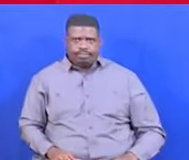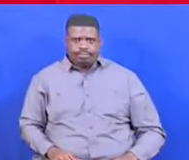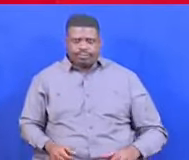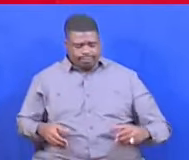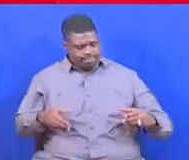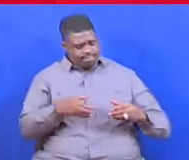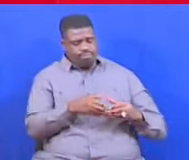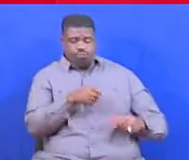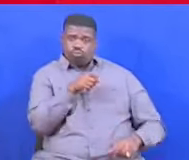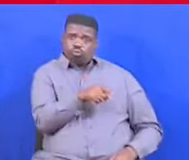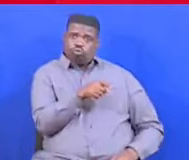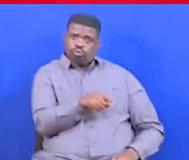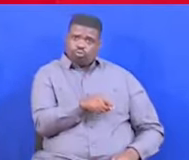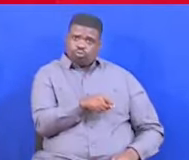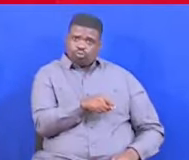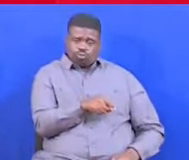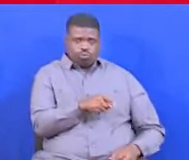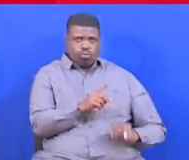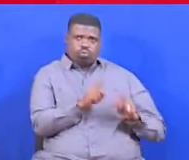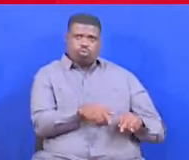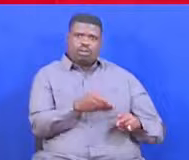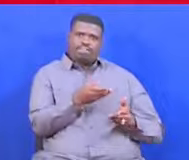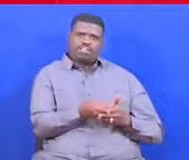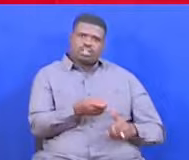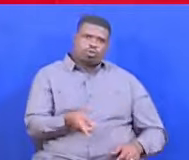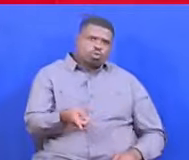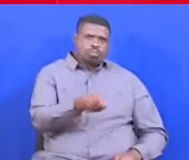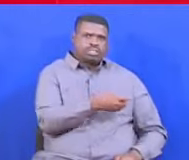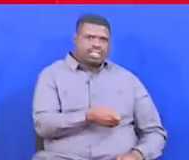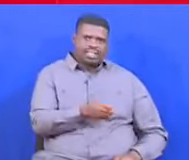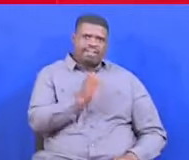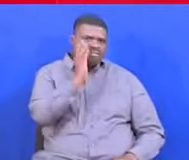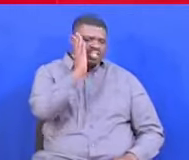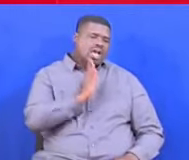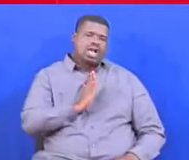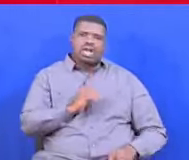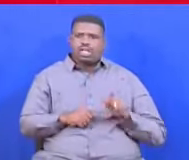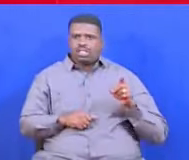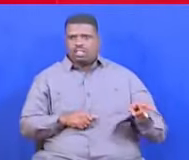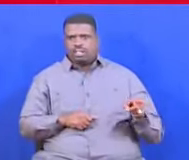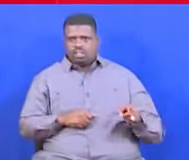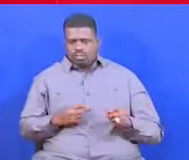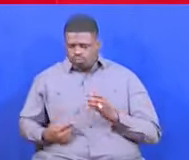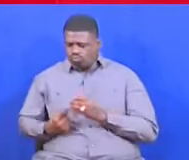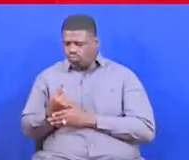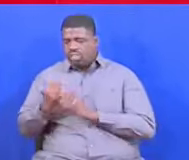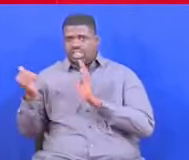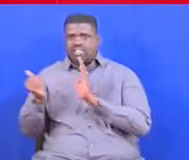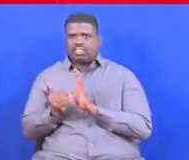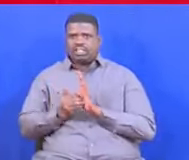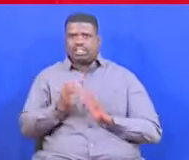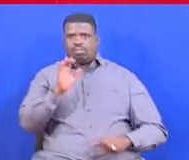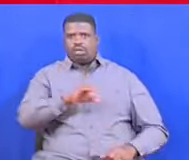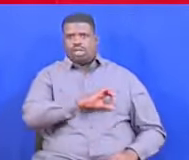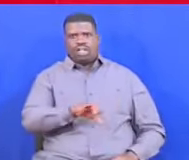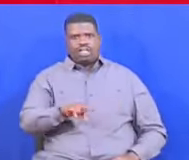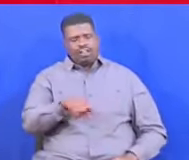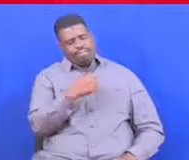Fungu hilo hilo tena, kuna fedha za kukopeshana vijana ambayo ni kutokana na sheria ya mwaka